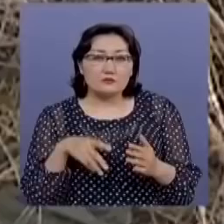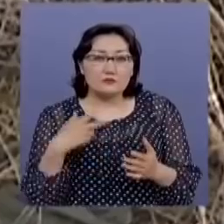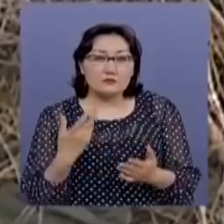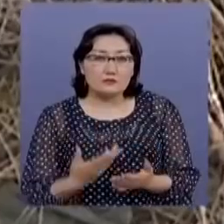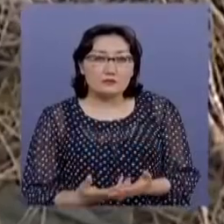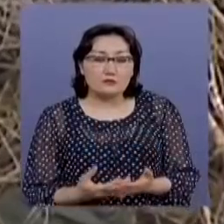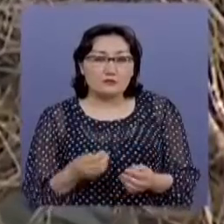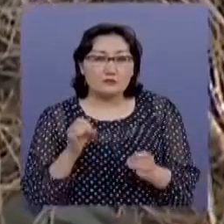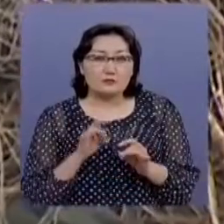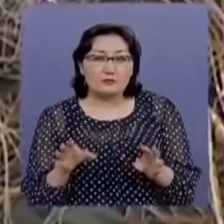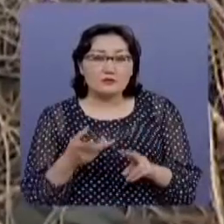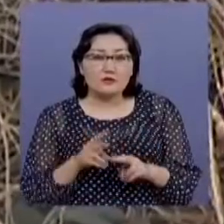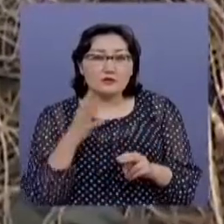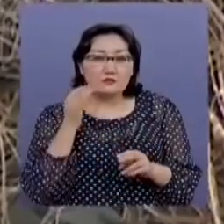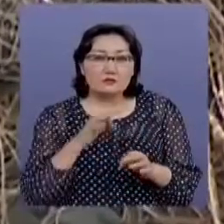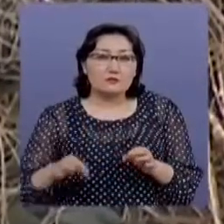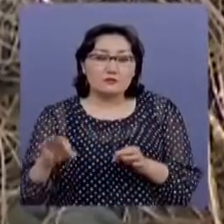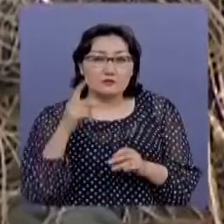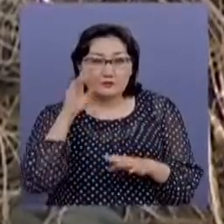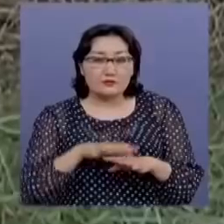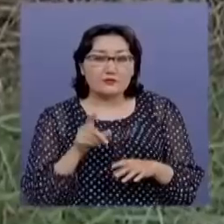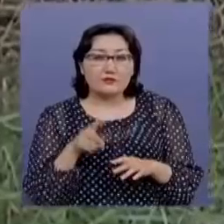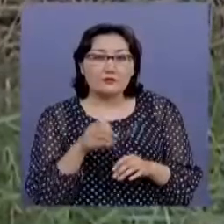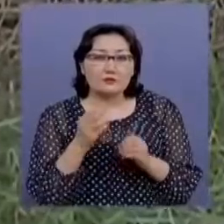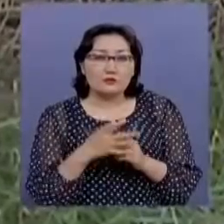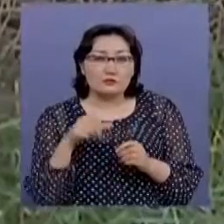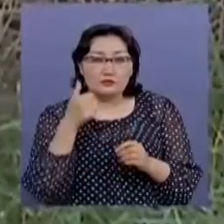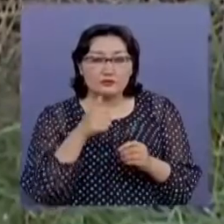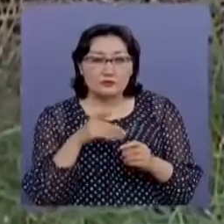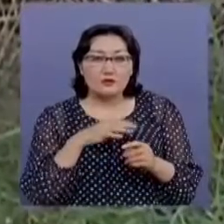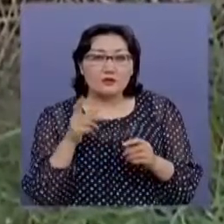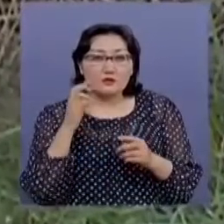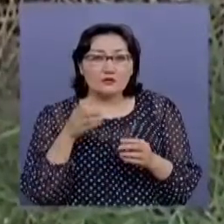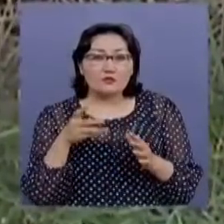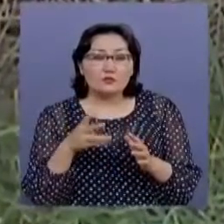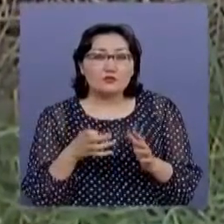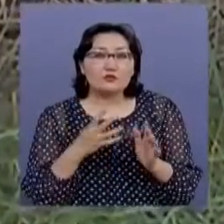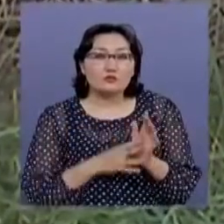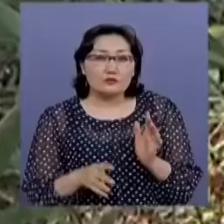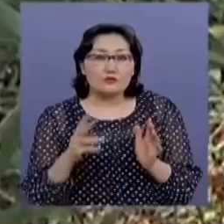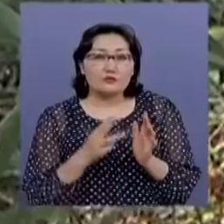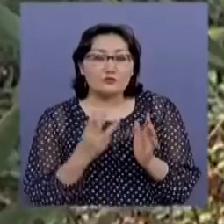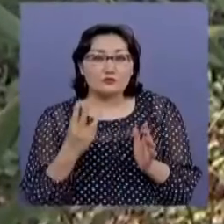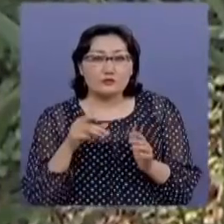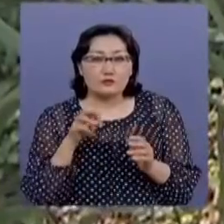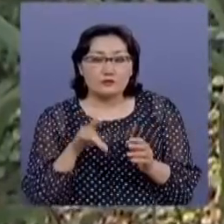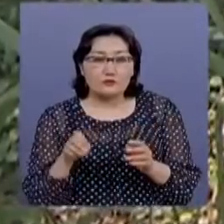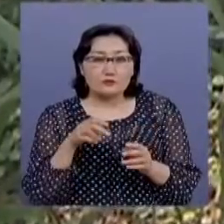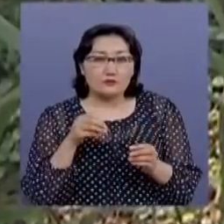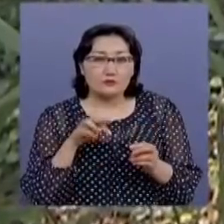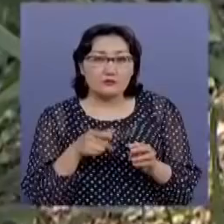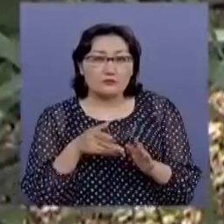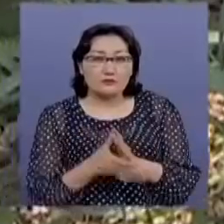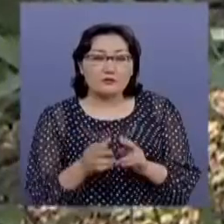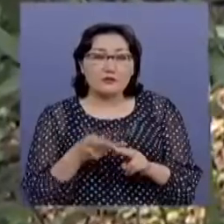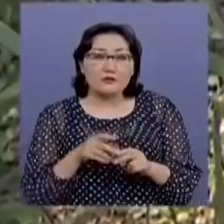ұшқан. Құбырды тартуға Алматы облысының әкімдігі 2014 жылы бюджеттен 493 миллион теңгеден астам қаржы бөлген. Бюджеттен берген қаржыға Алматы